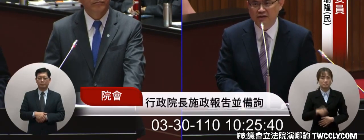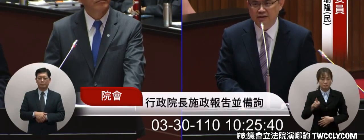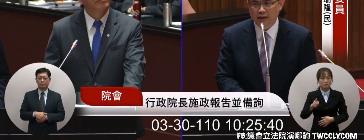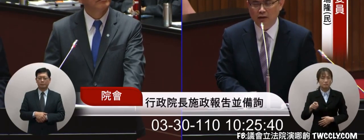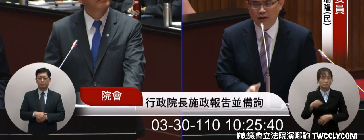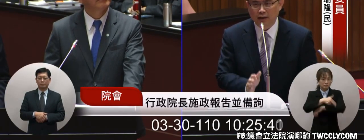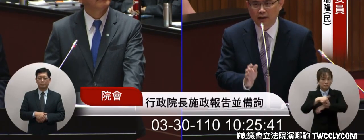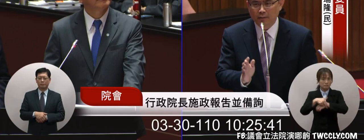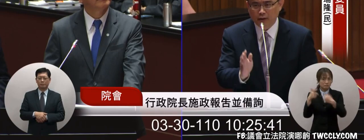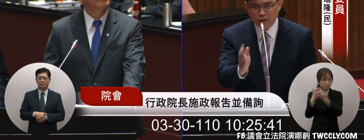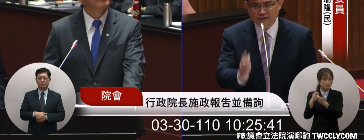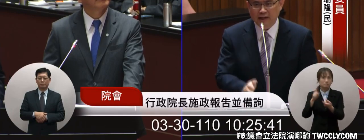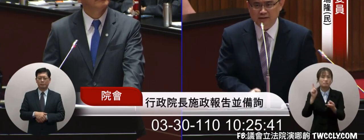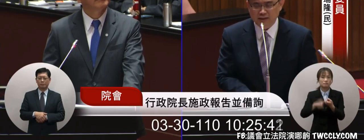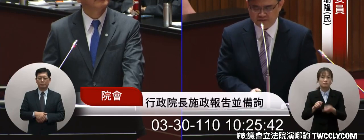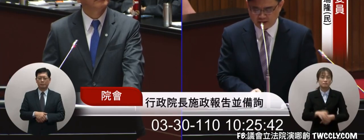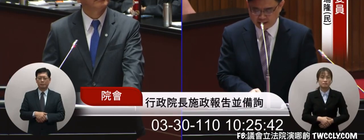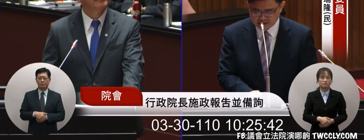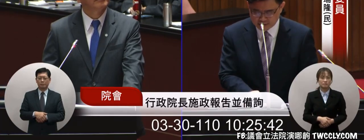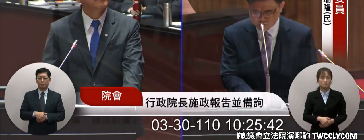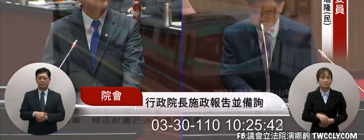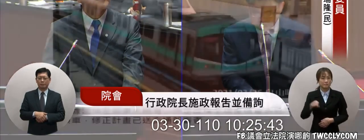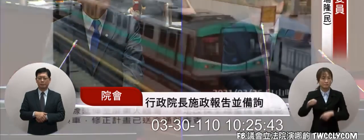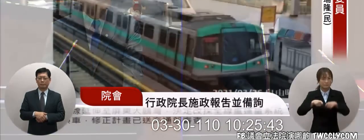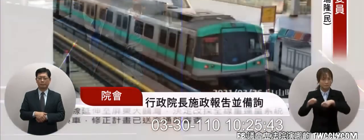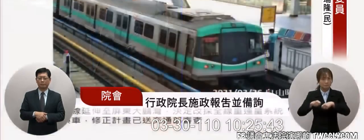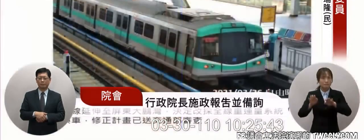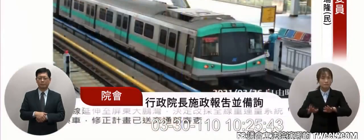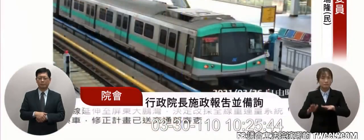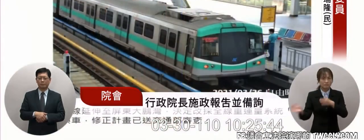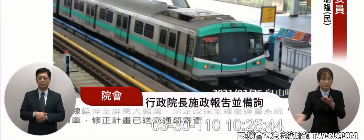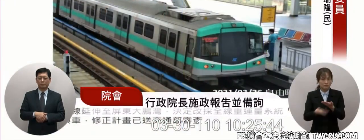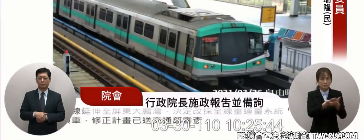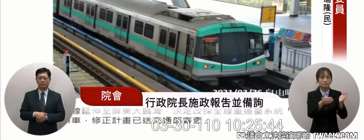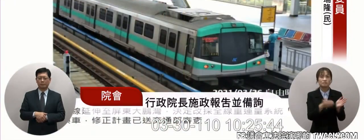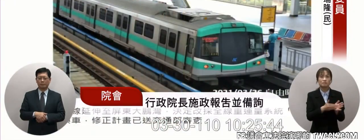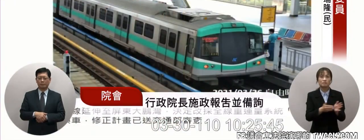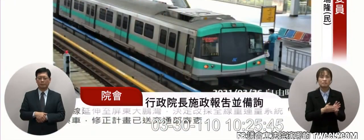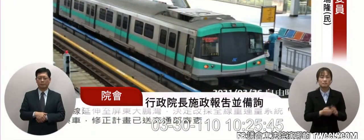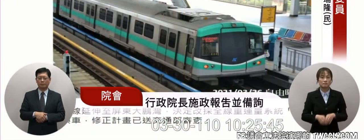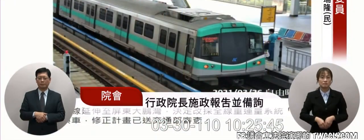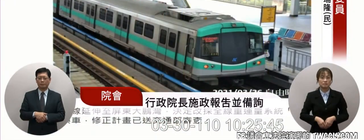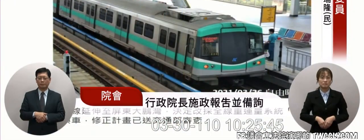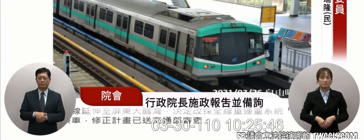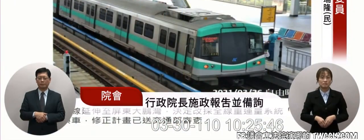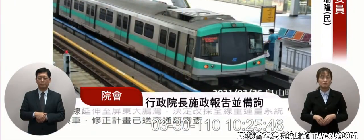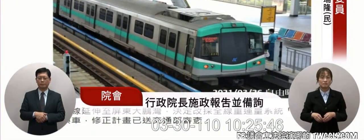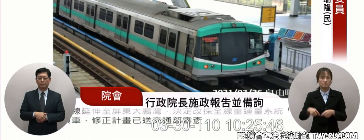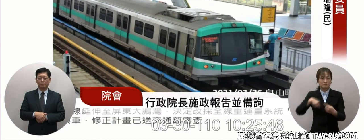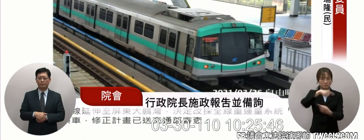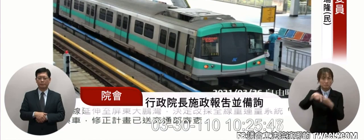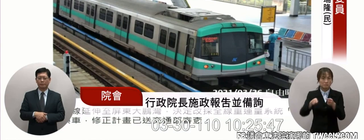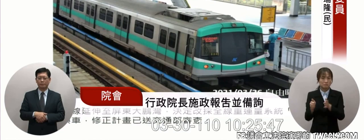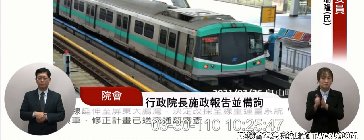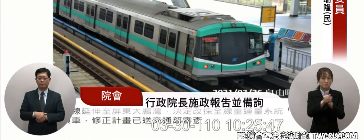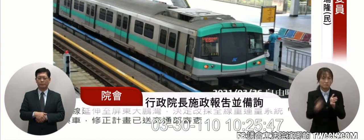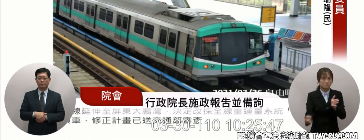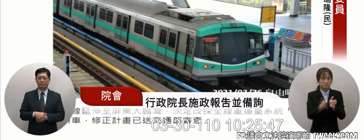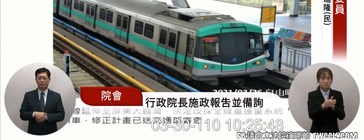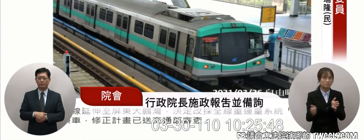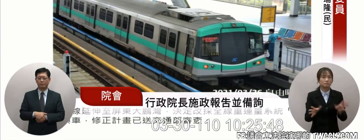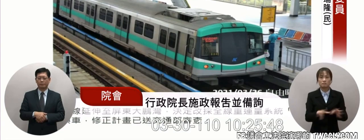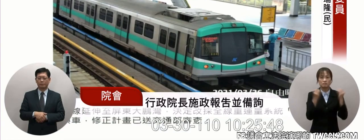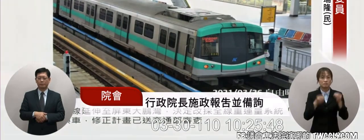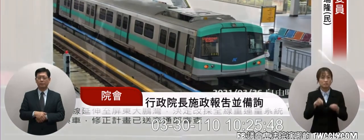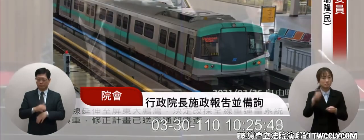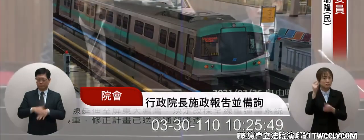一個正確的方向那院長這個方案現在已經送上來高雄市政府送上來一車到底的重運輸方案院長你支持